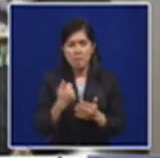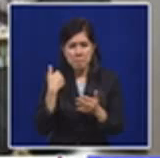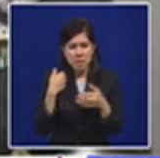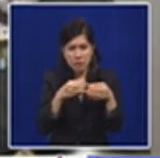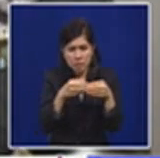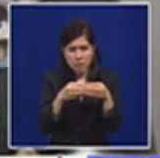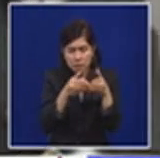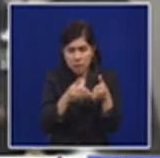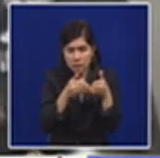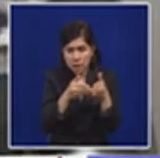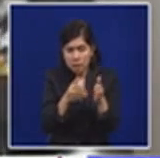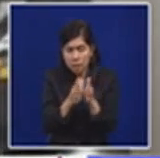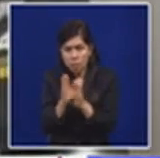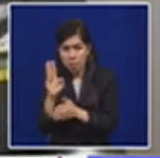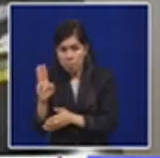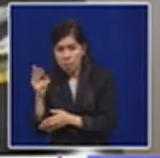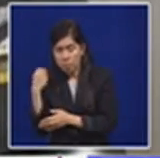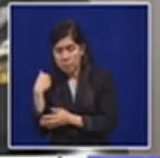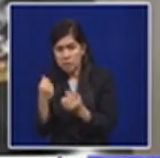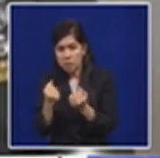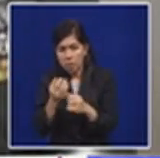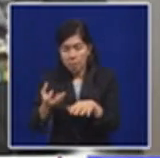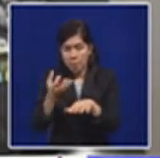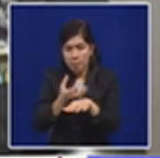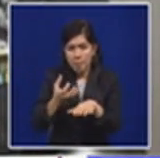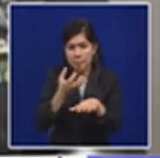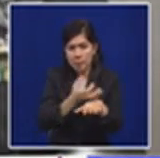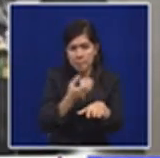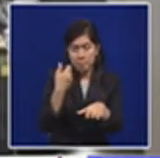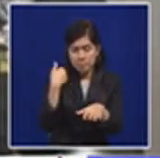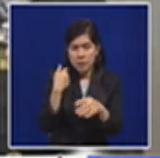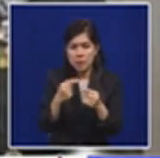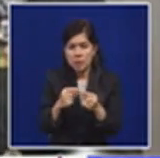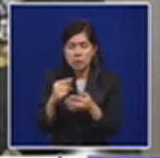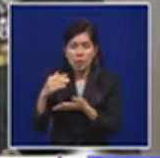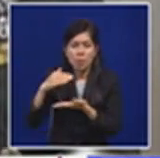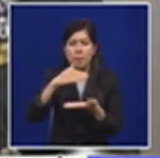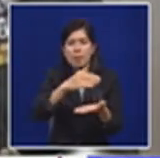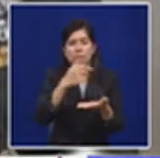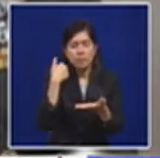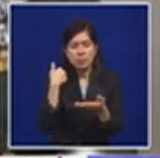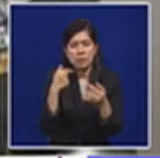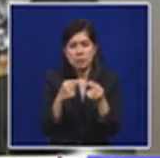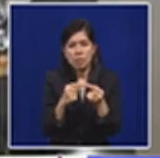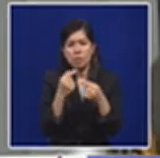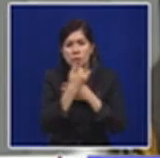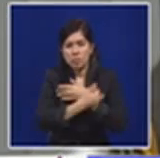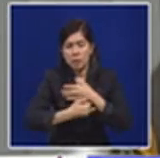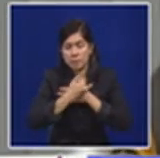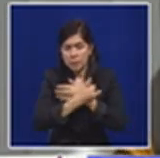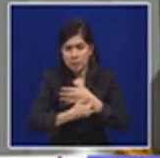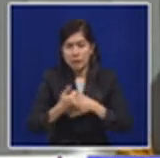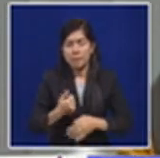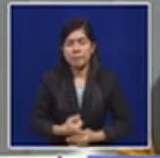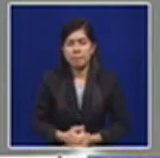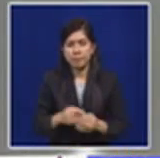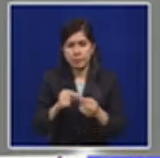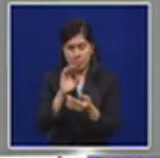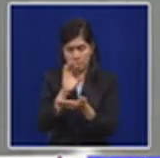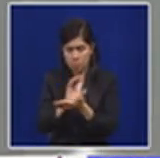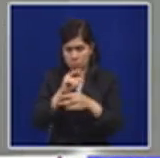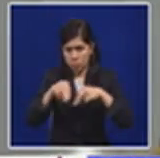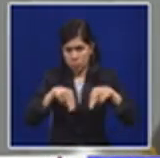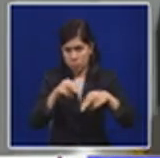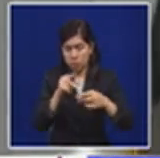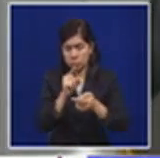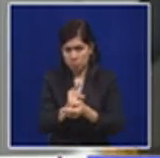ประมง6ลำเรือบรรทุกสินค้าห้องเย็นออกไปในน่านน้ำต่างประเทศโดยไม่ได้รับอนุญาตตำรวจจึงสืบสวนทราบว่ามี